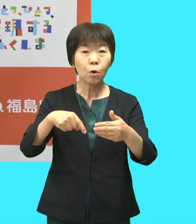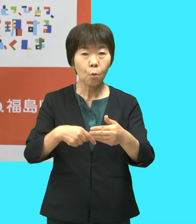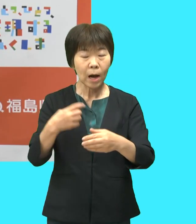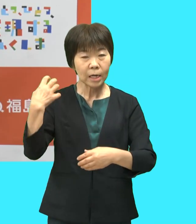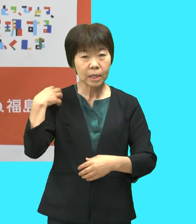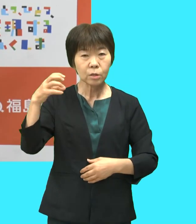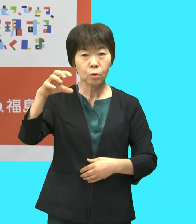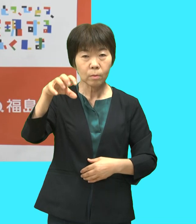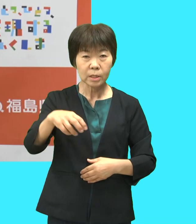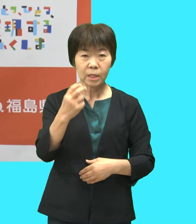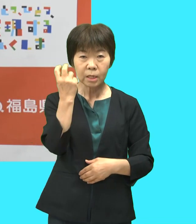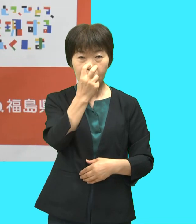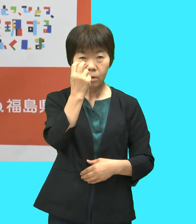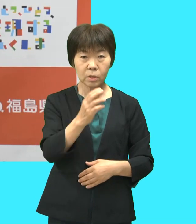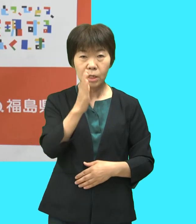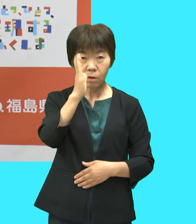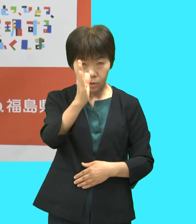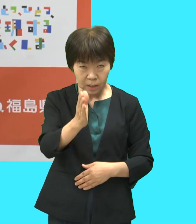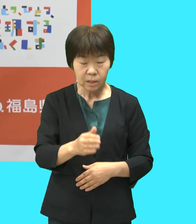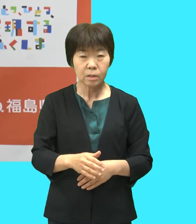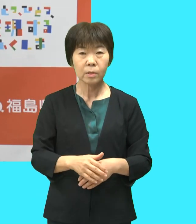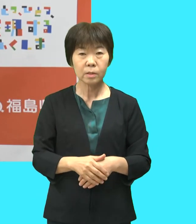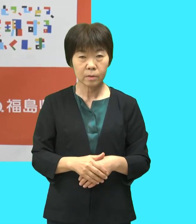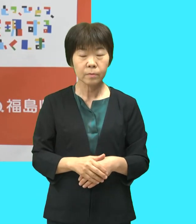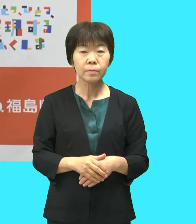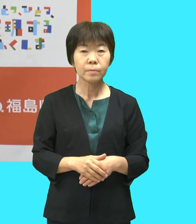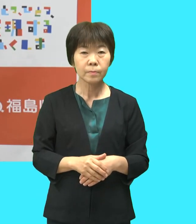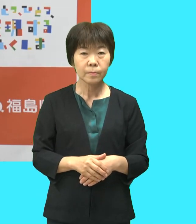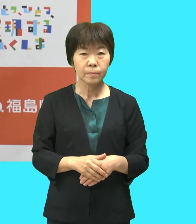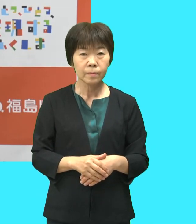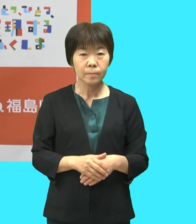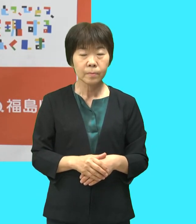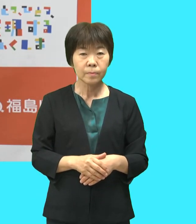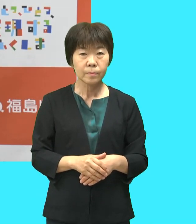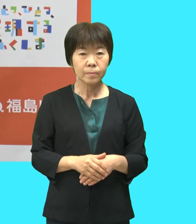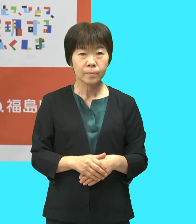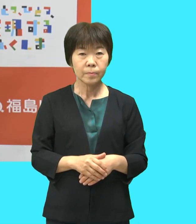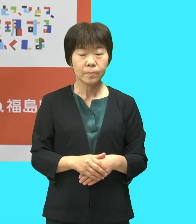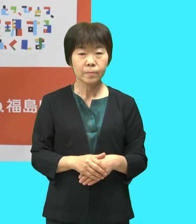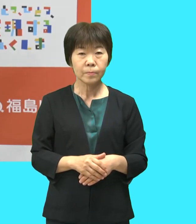担当部局にご確認をいただければと思います。